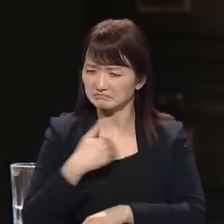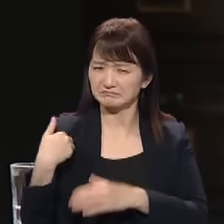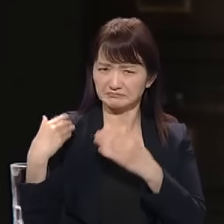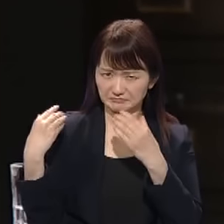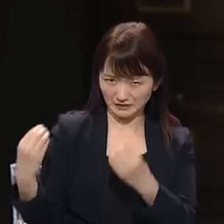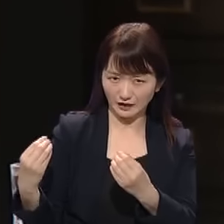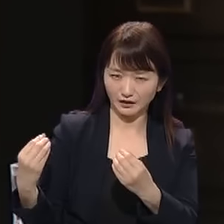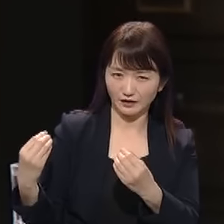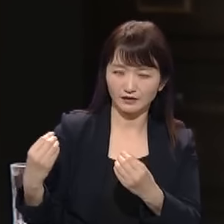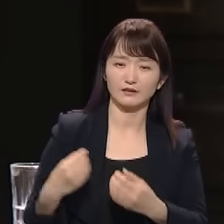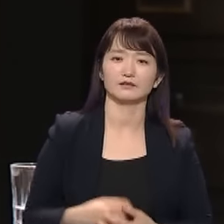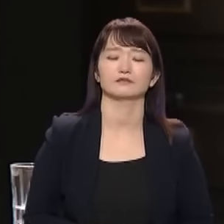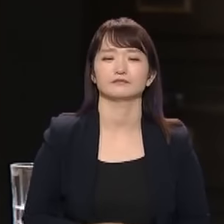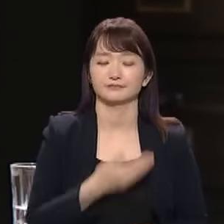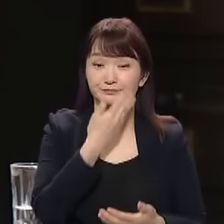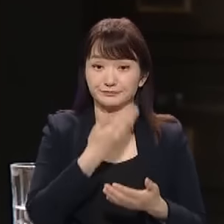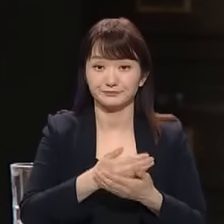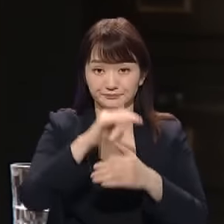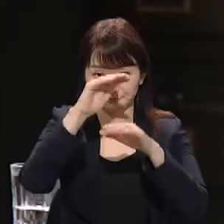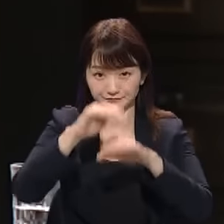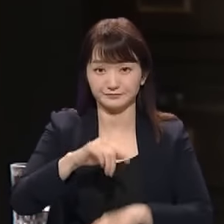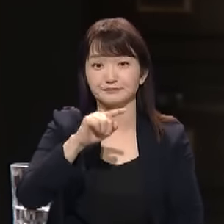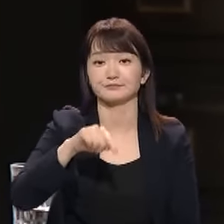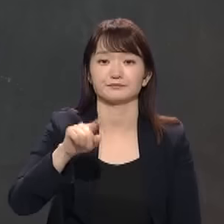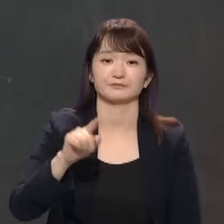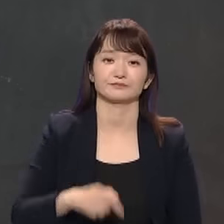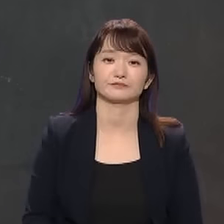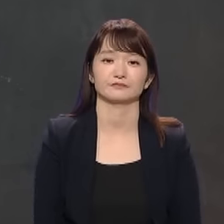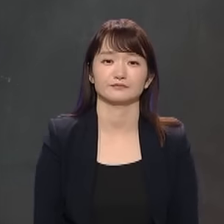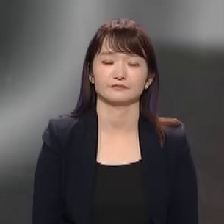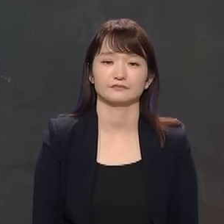자신만만해 보이네요. 자, 체크포인트 짚어보죠.